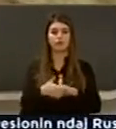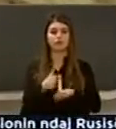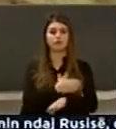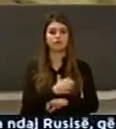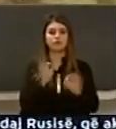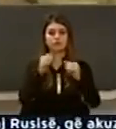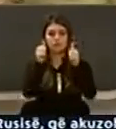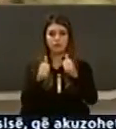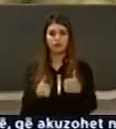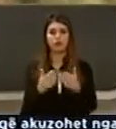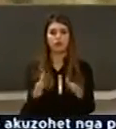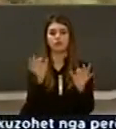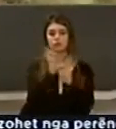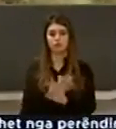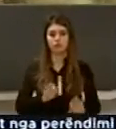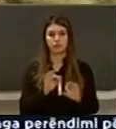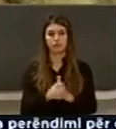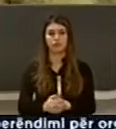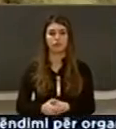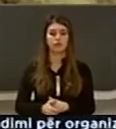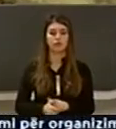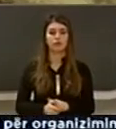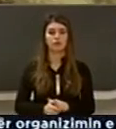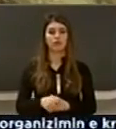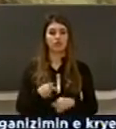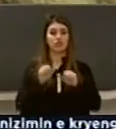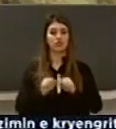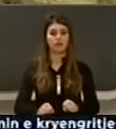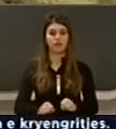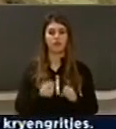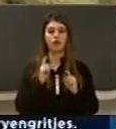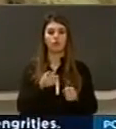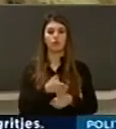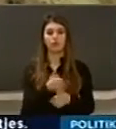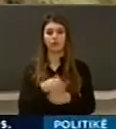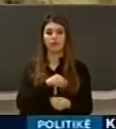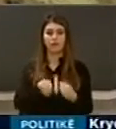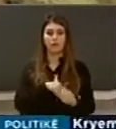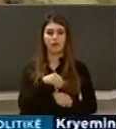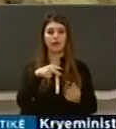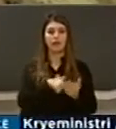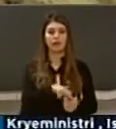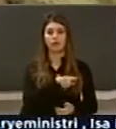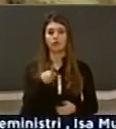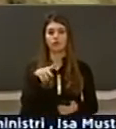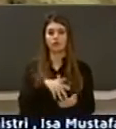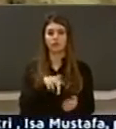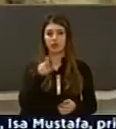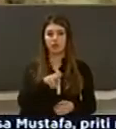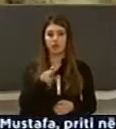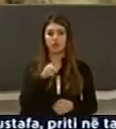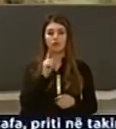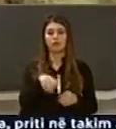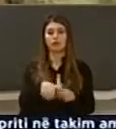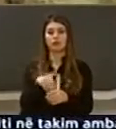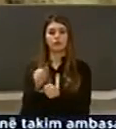e zhvillon ekonominë e vendit. Në vend se qeveria të stimulojë ekonominë familjare në vlera prej 3.000 deri në 5.000 euro, ku do të krijohen vende të reja